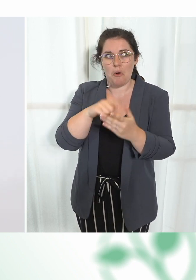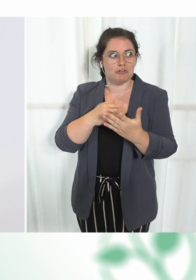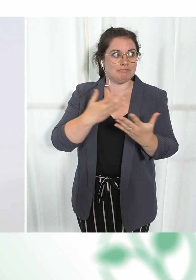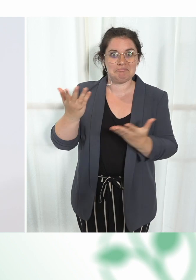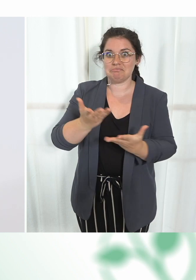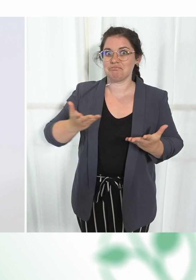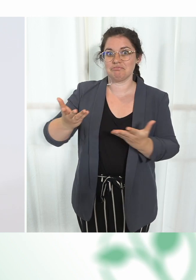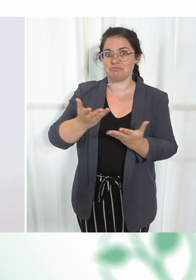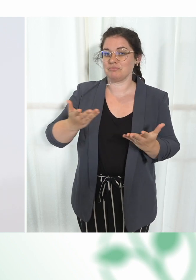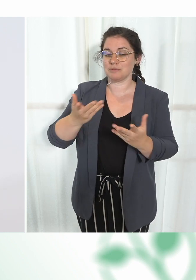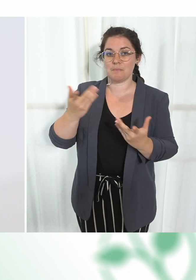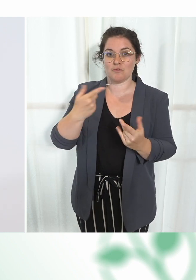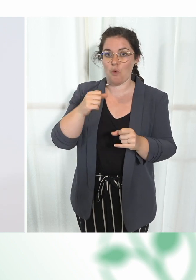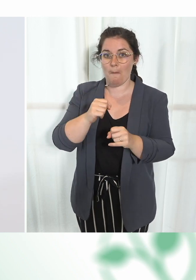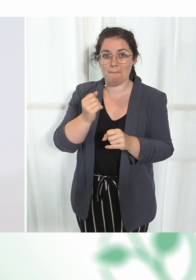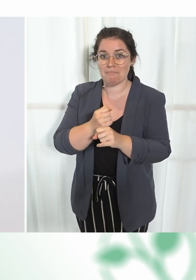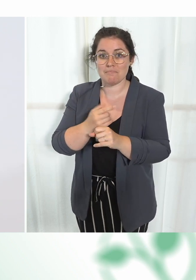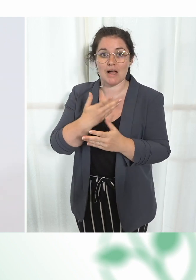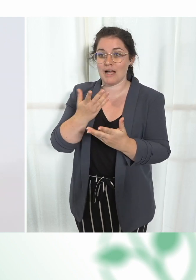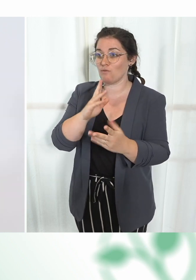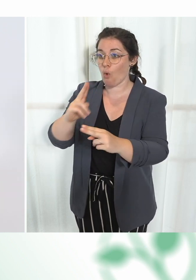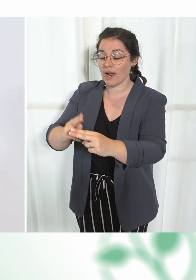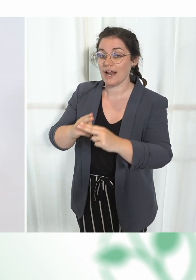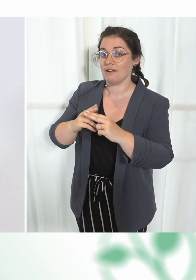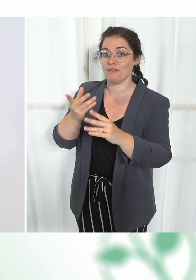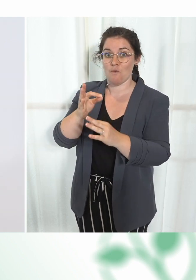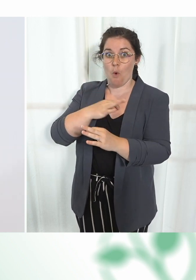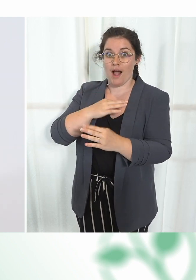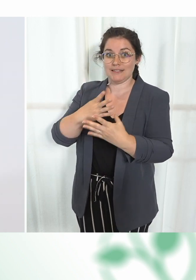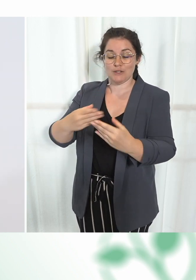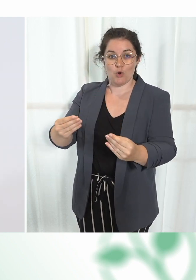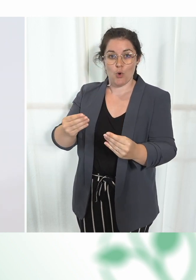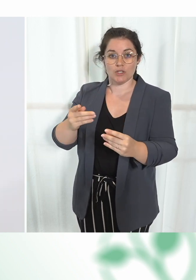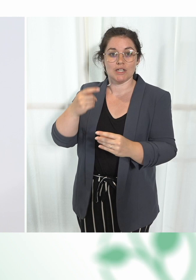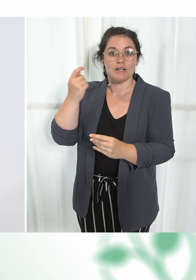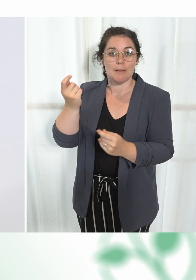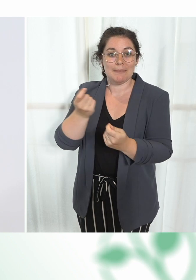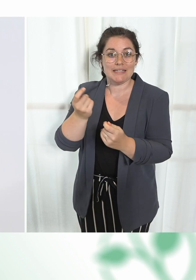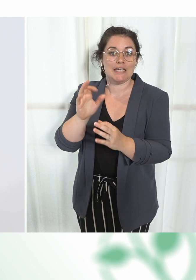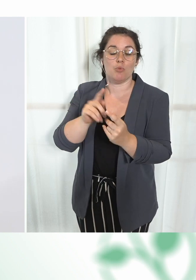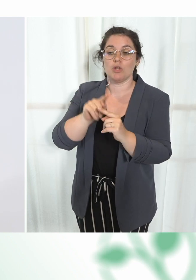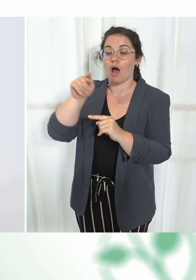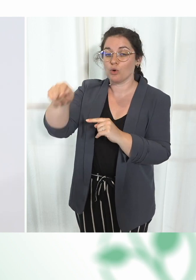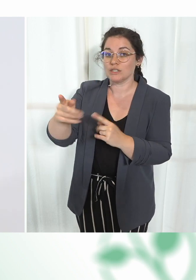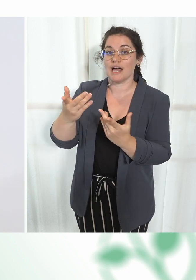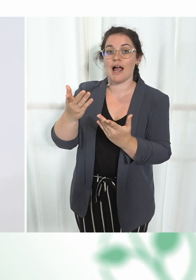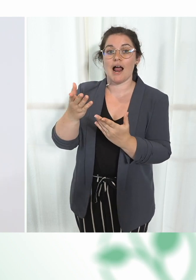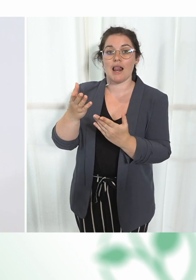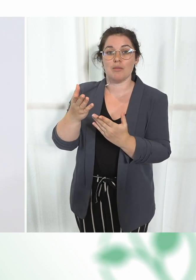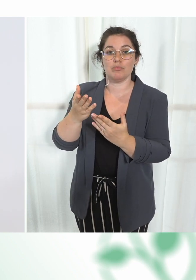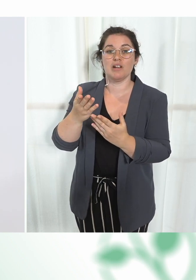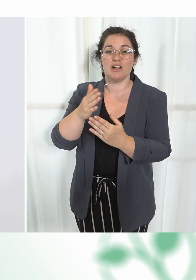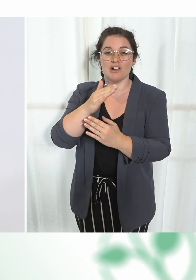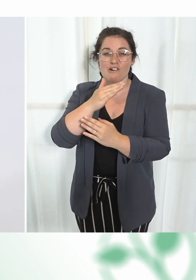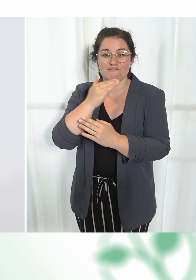wende ich mich, wer nimmt mich an der Hand, wo kann ich diese Angst lösen im Betrieb oder auch außerhalb des Betriebes, die Vorurteile, die da